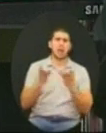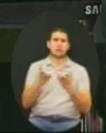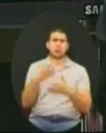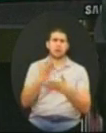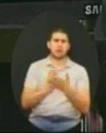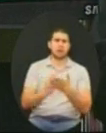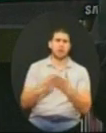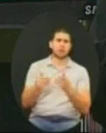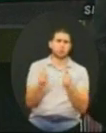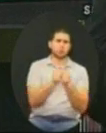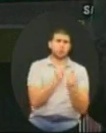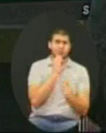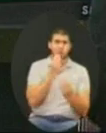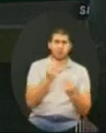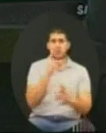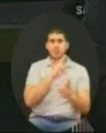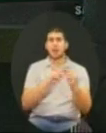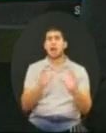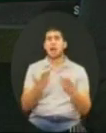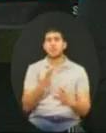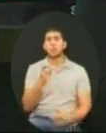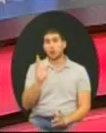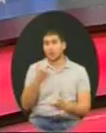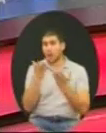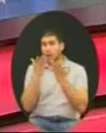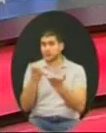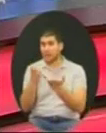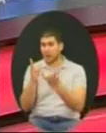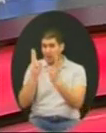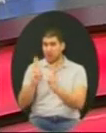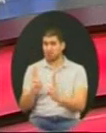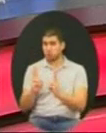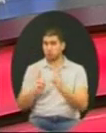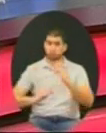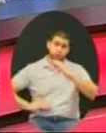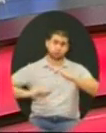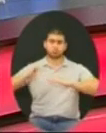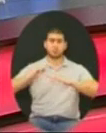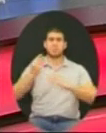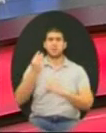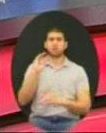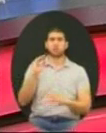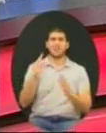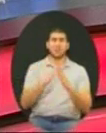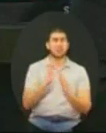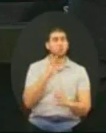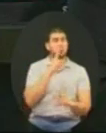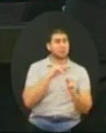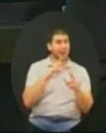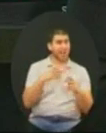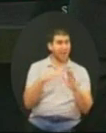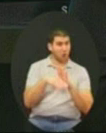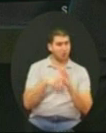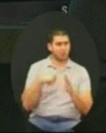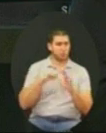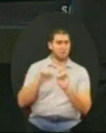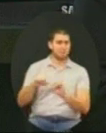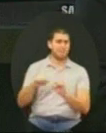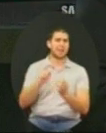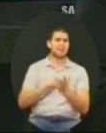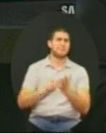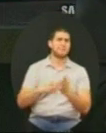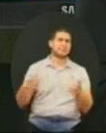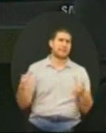מהזוגות הצעירים, ותכף נדבר על למה, לא עם כולם. הוא גם עזר לעצור את מחירי הדירות? אפשר, תראי, אם את רוצה לדבר על החוק, אנחנו בעד מיסוי